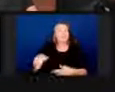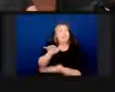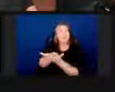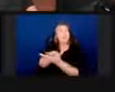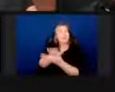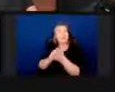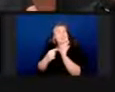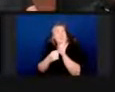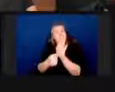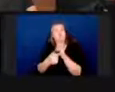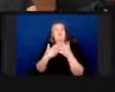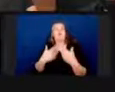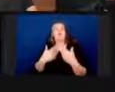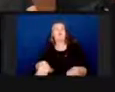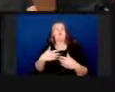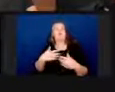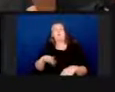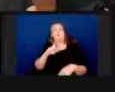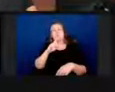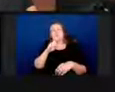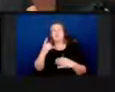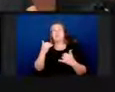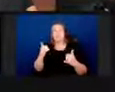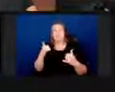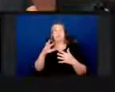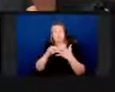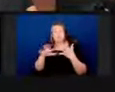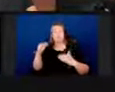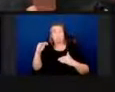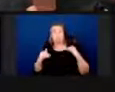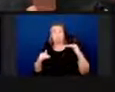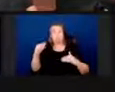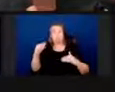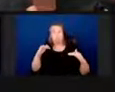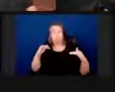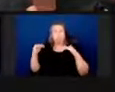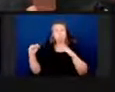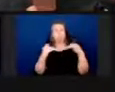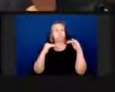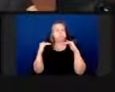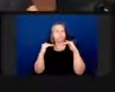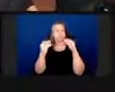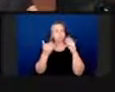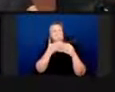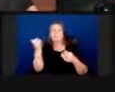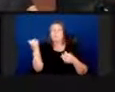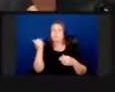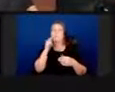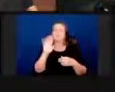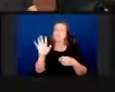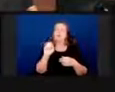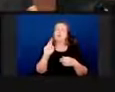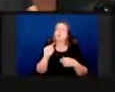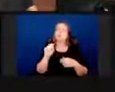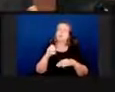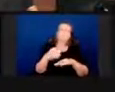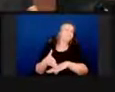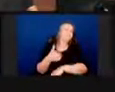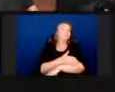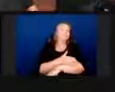نموذج الأكاديمية زاد من المشاركة وأيضا المخرجات وأعتقد